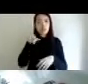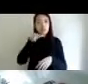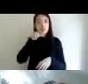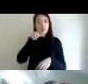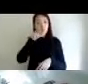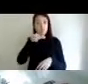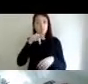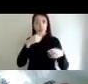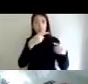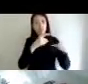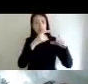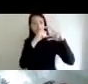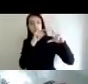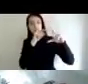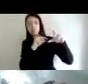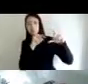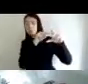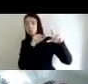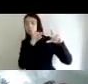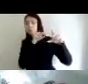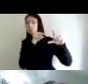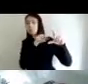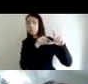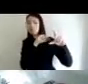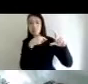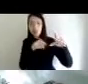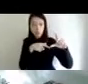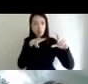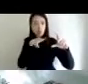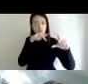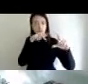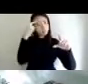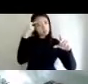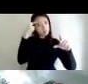樹幹嘅橫切面咧，就會知道咧，如果